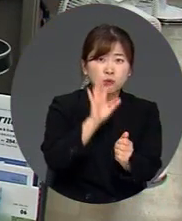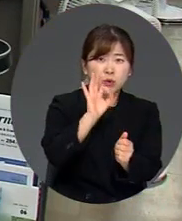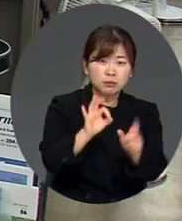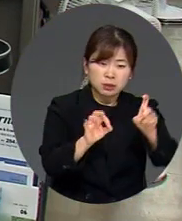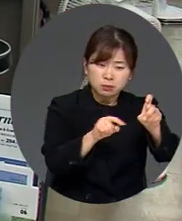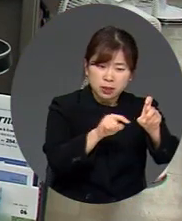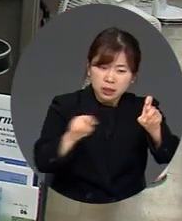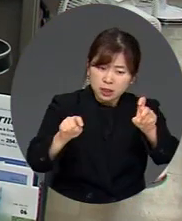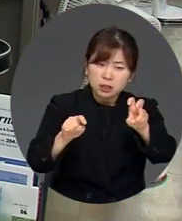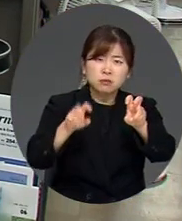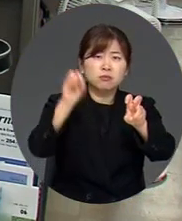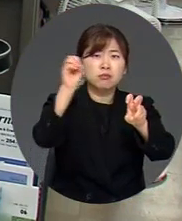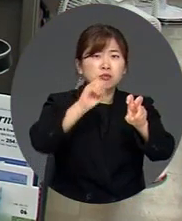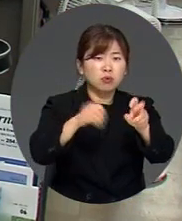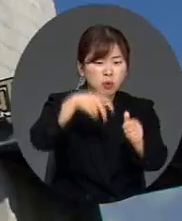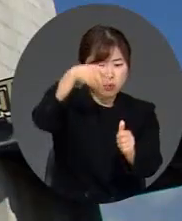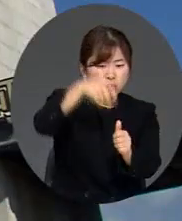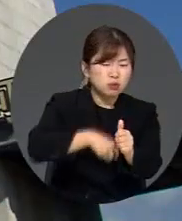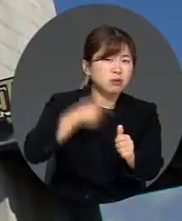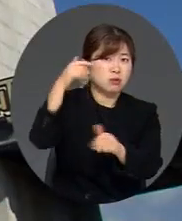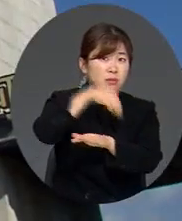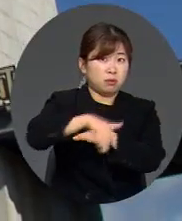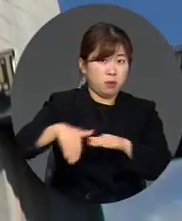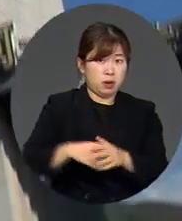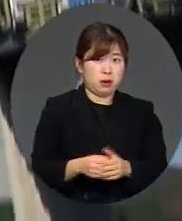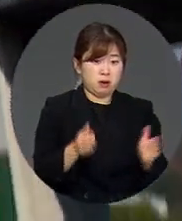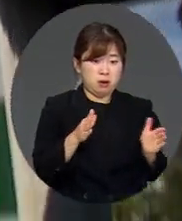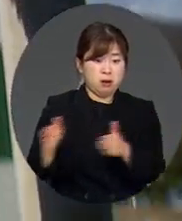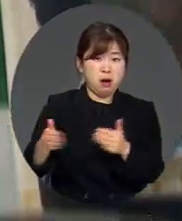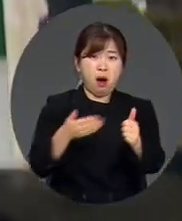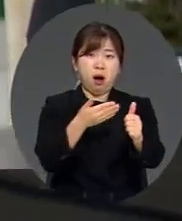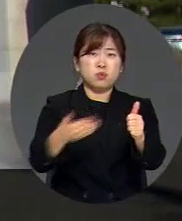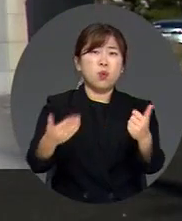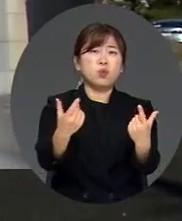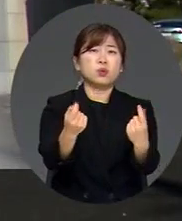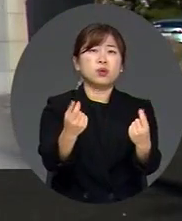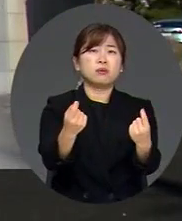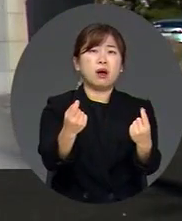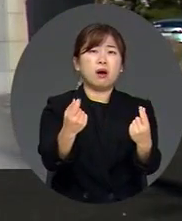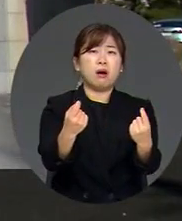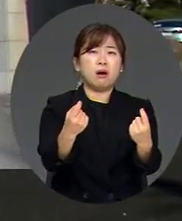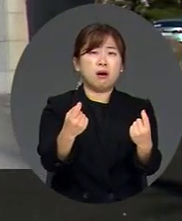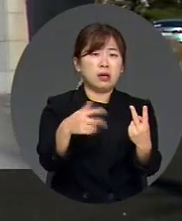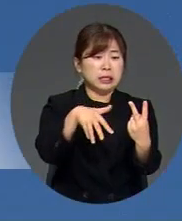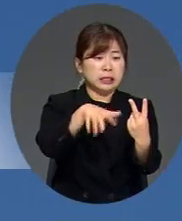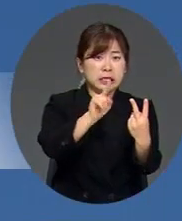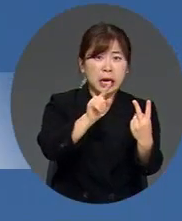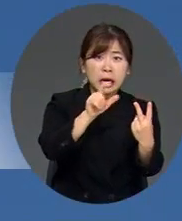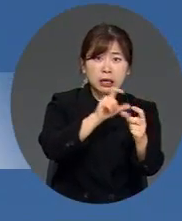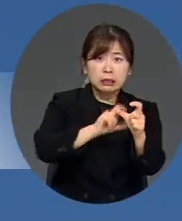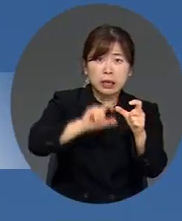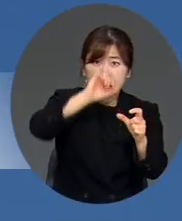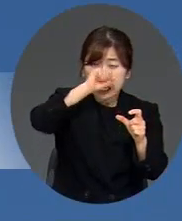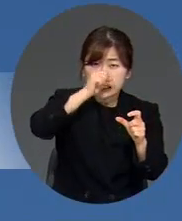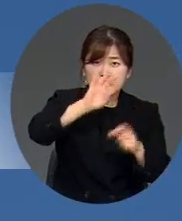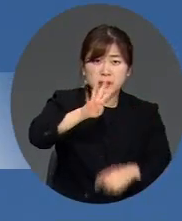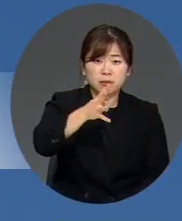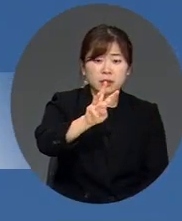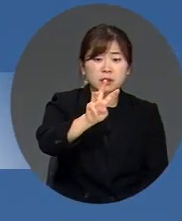최대 20%까지 삭감합니다. 하동군도 2차 추경 예산을 443억 원이나